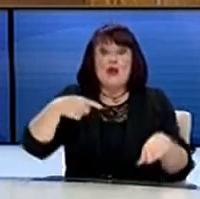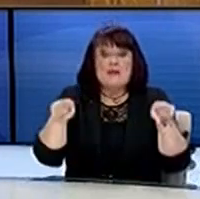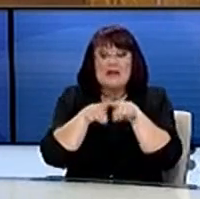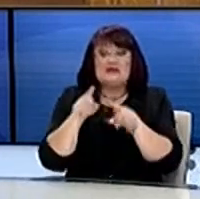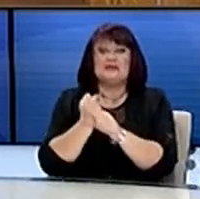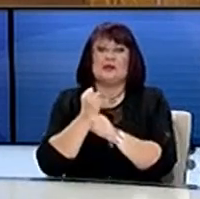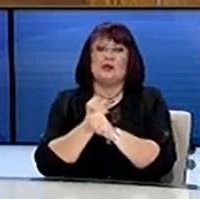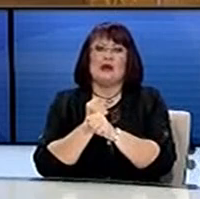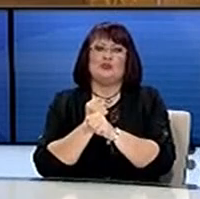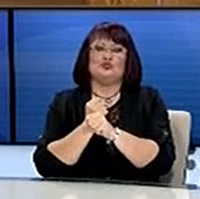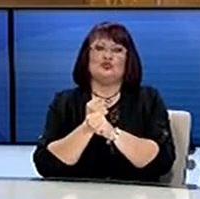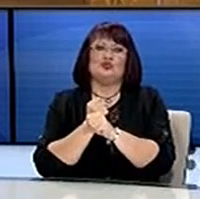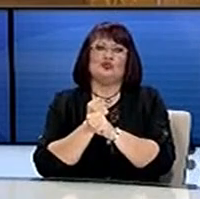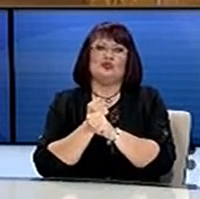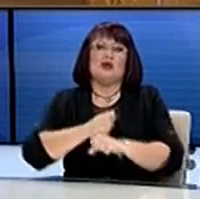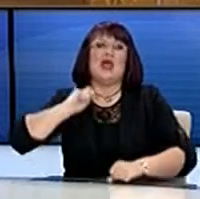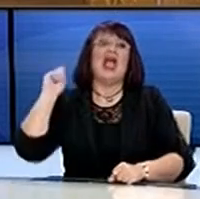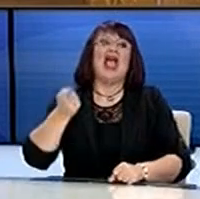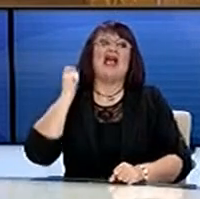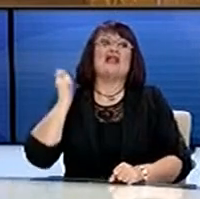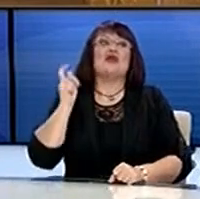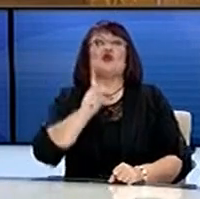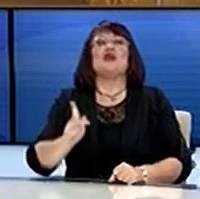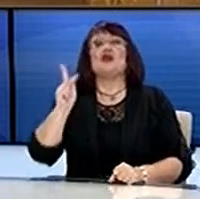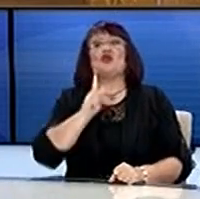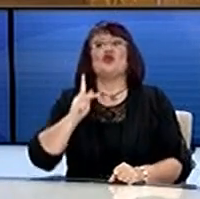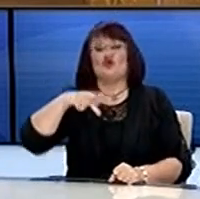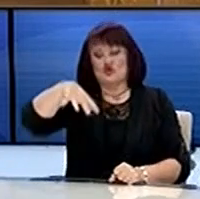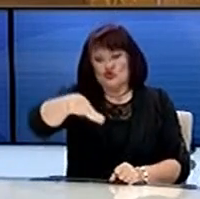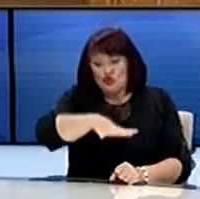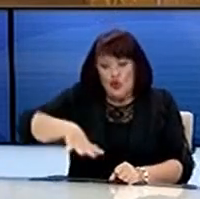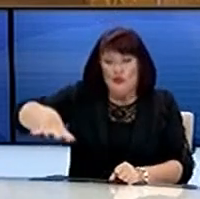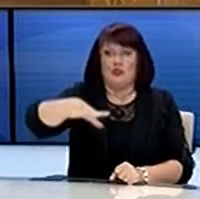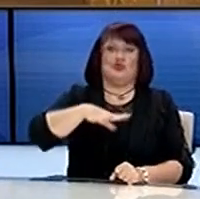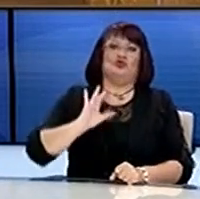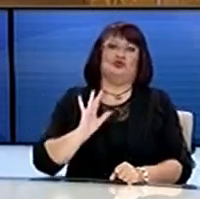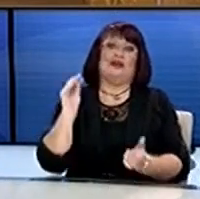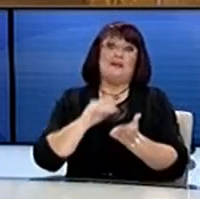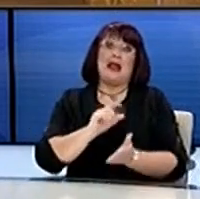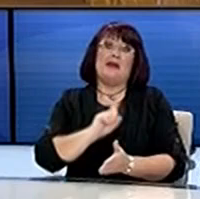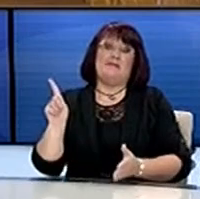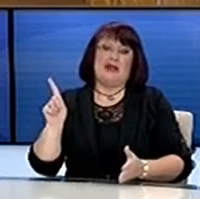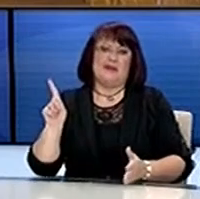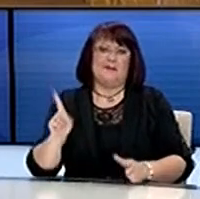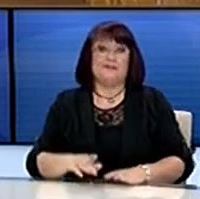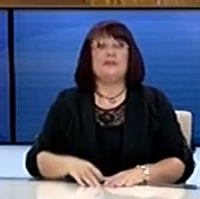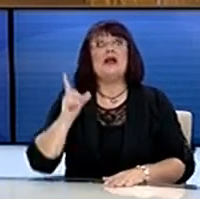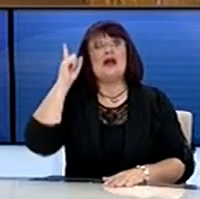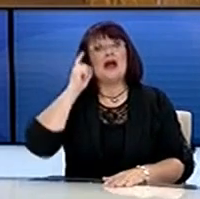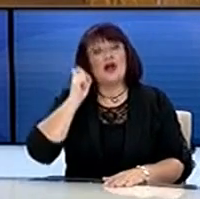κινητοποίηση για να γίνει εθνικός και κοινωνικός στόχος η ανάσχεσή της. Με την κατάλληλη